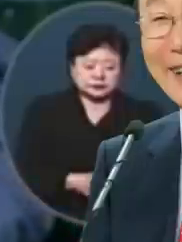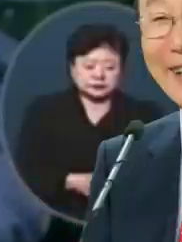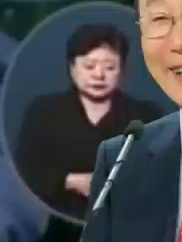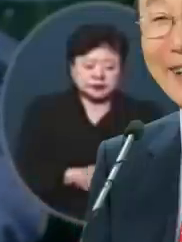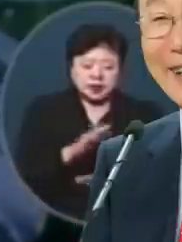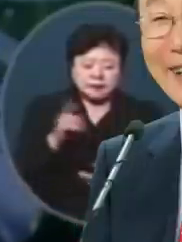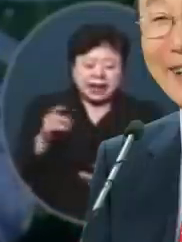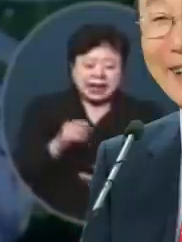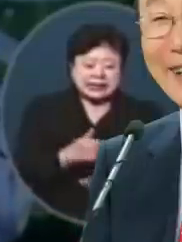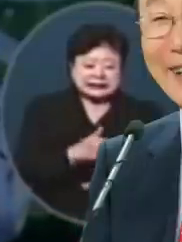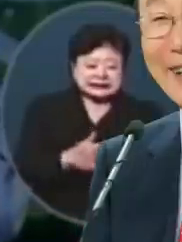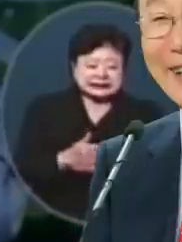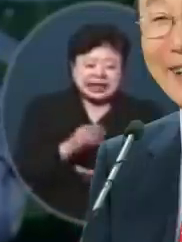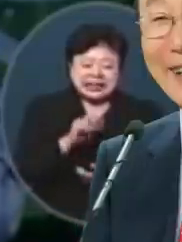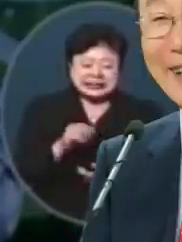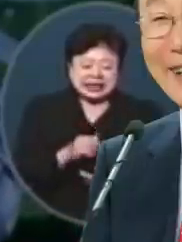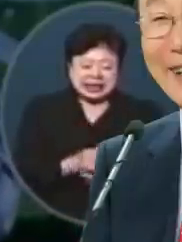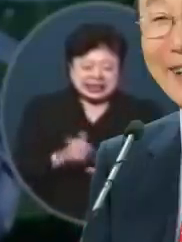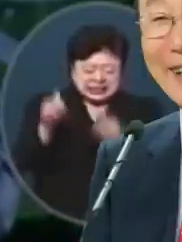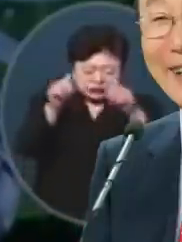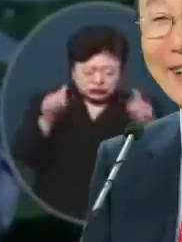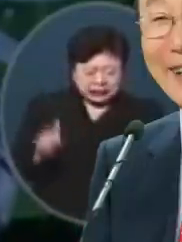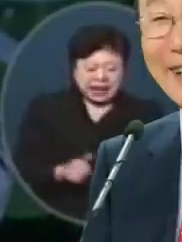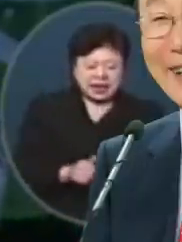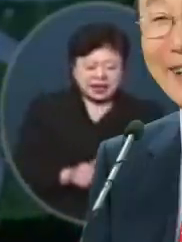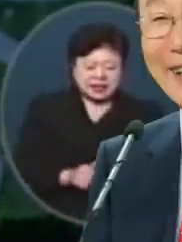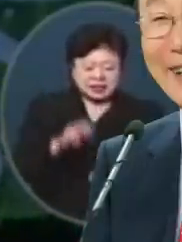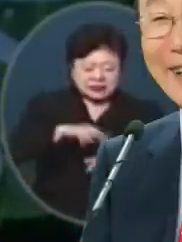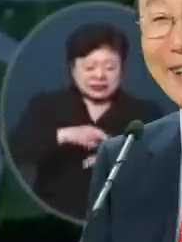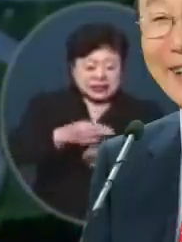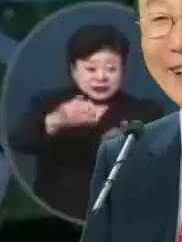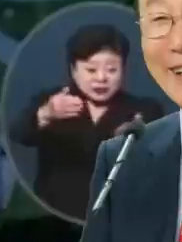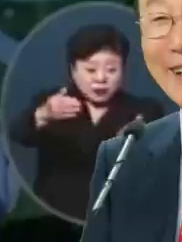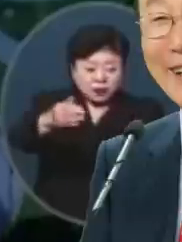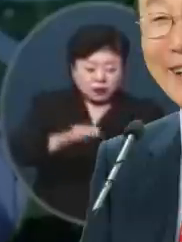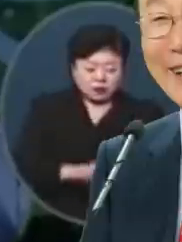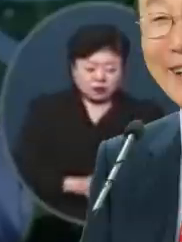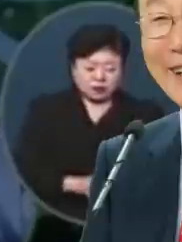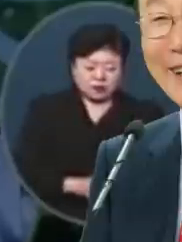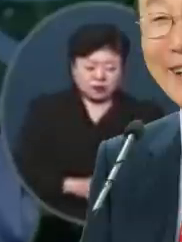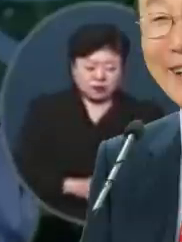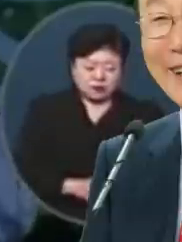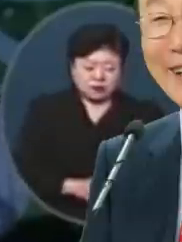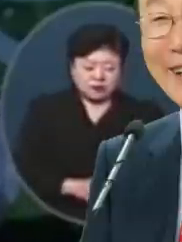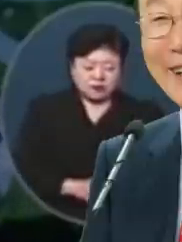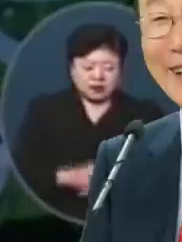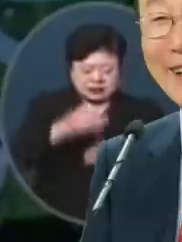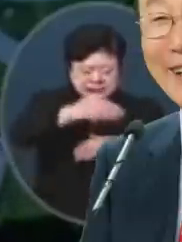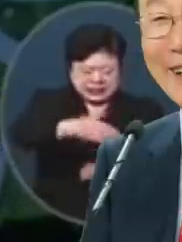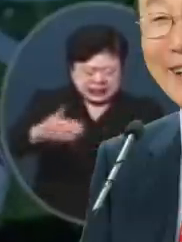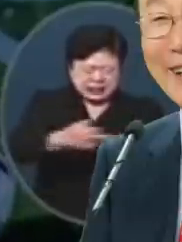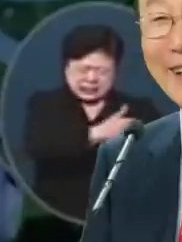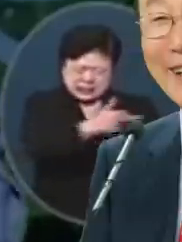바알 신과 아세라 신을 섬기는 제사장들이 와서 아주 큰 제단을 만들고